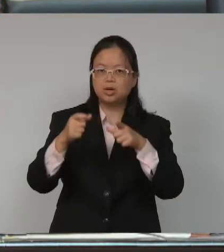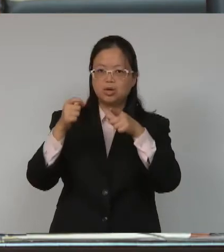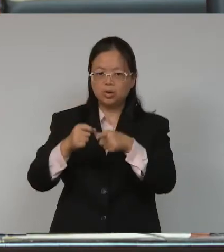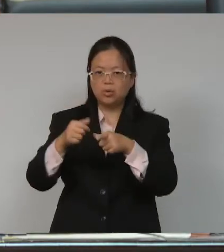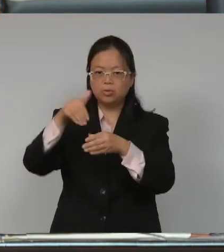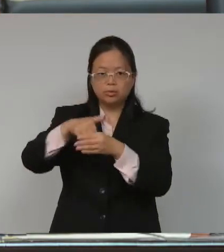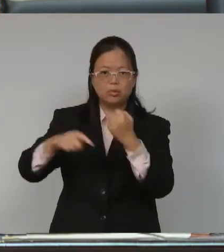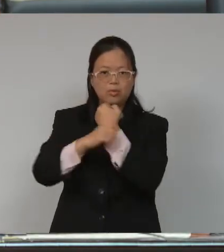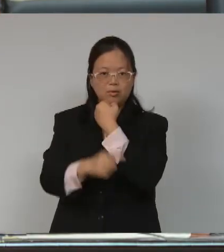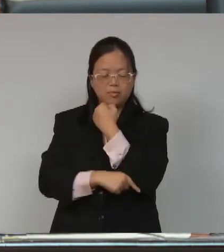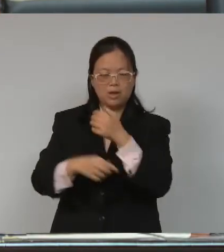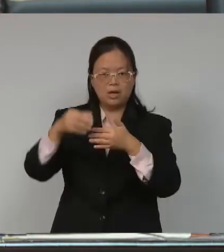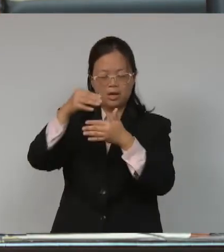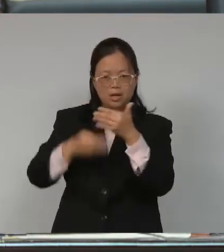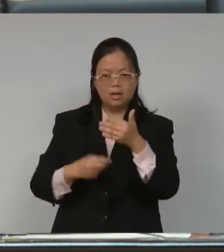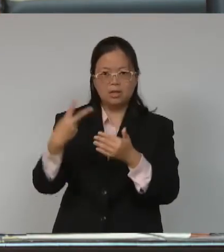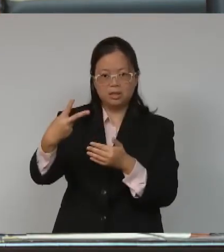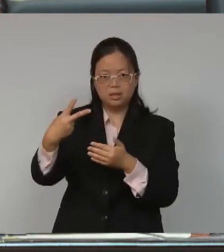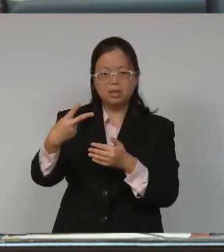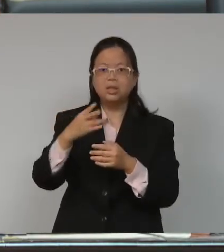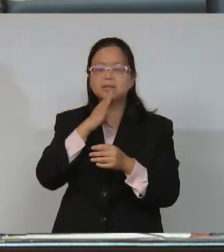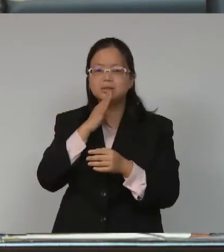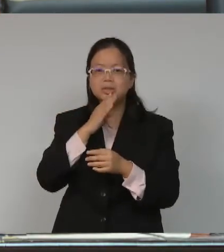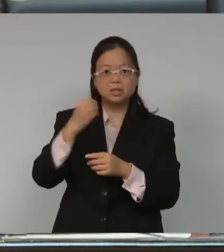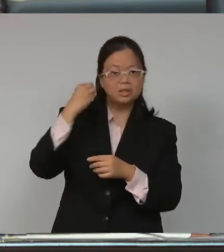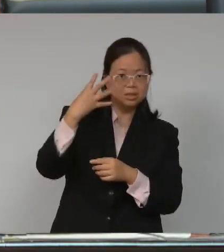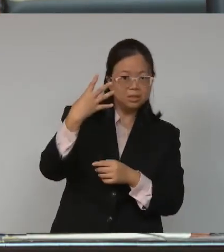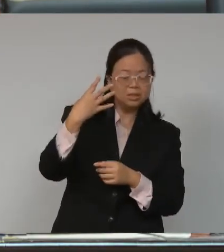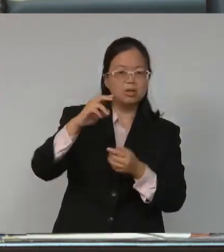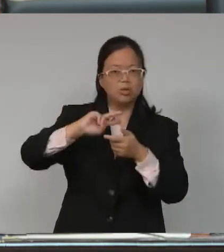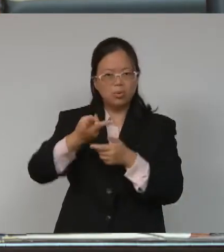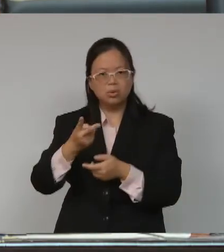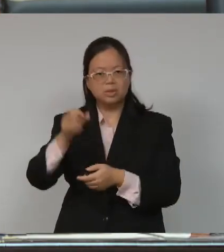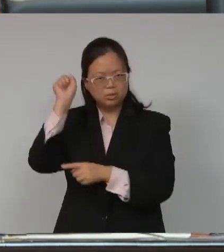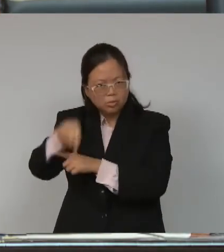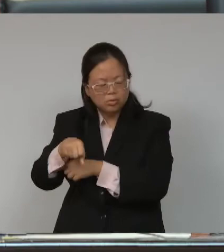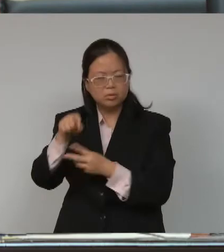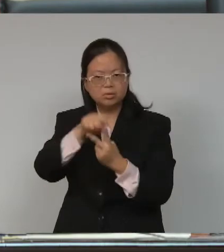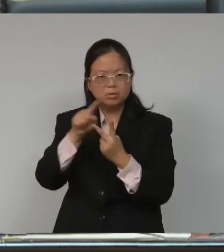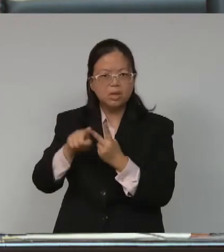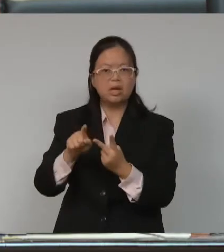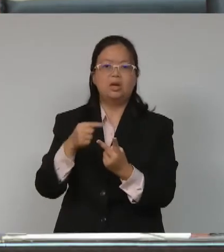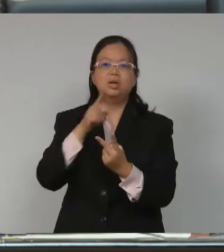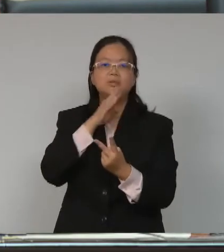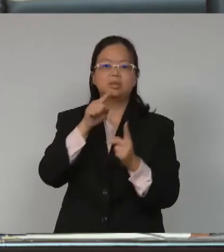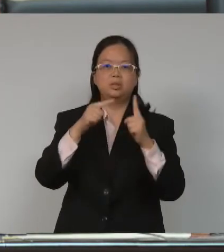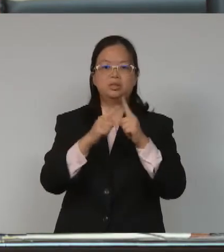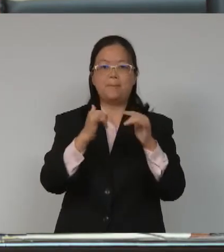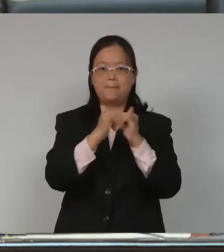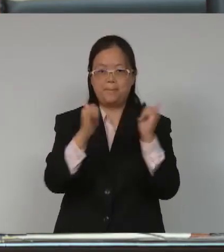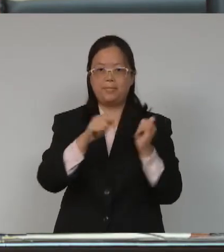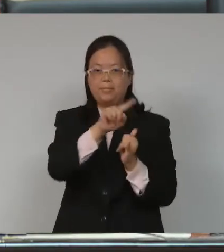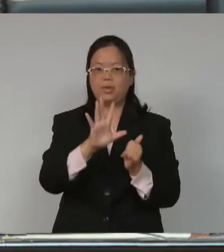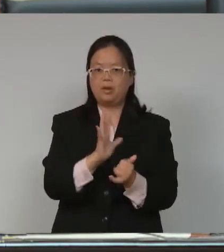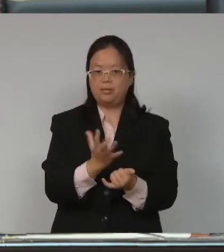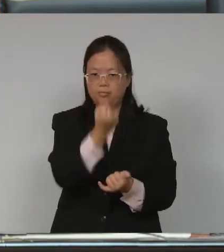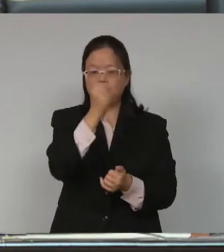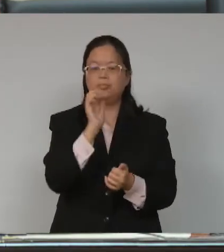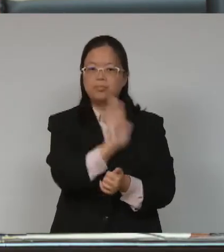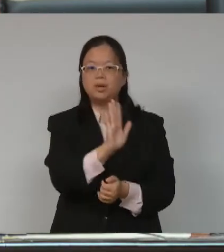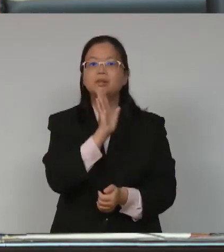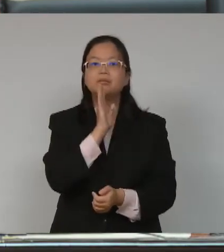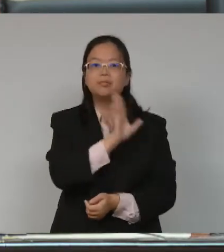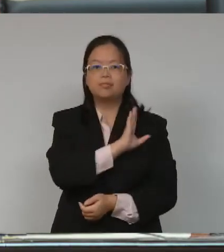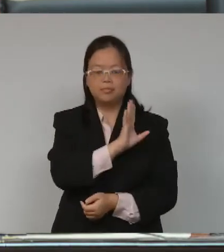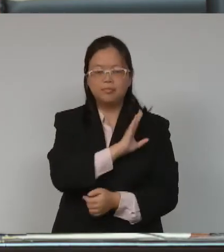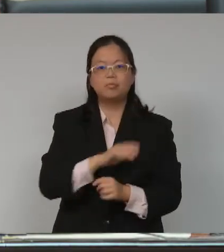个法律的复决，或者是立法原则的创制。那确实，复决跟创制都是人民的权利，但是我们知道说它会有不同的效果，然